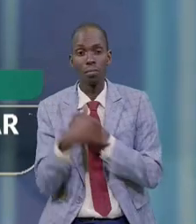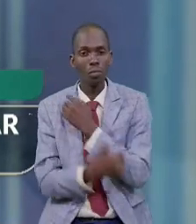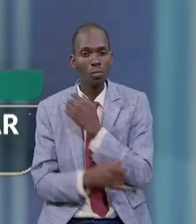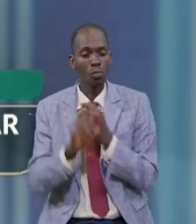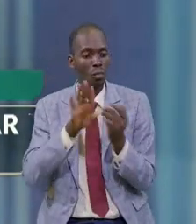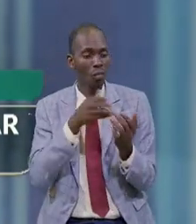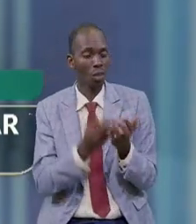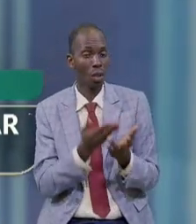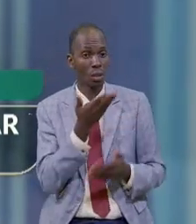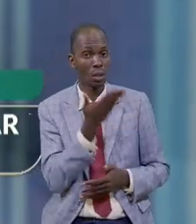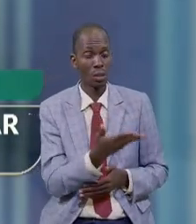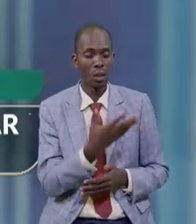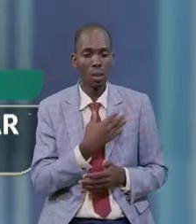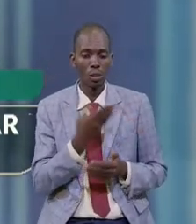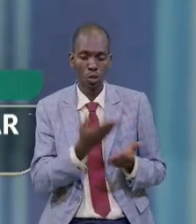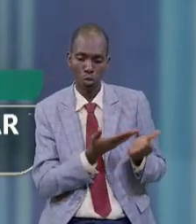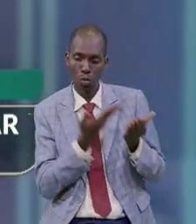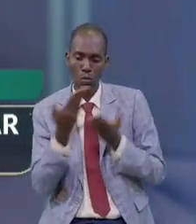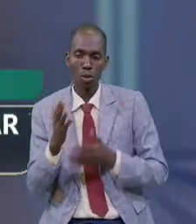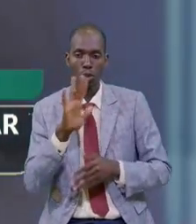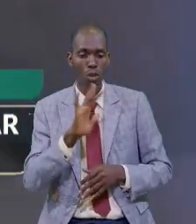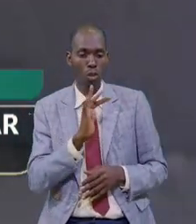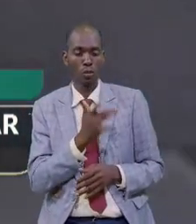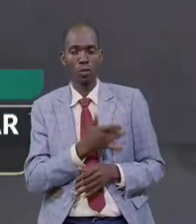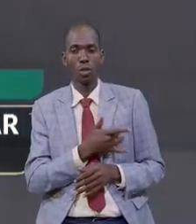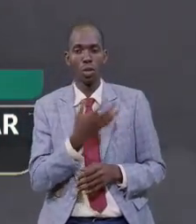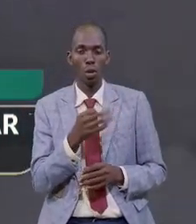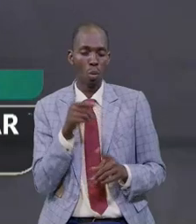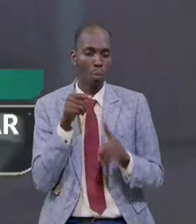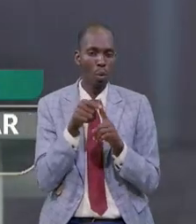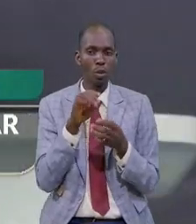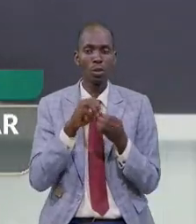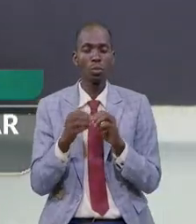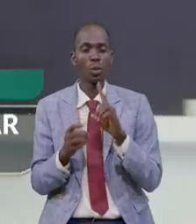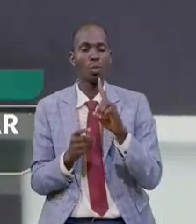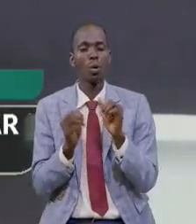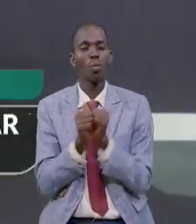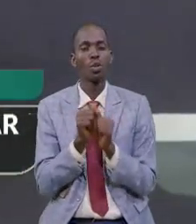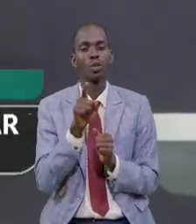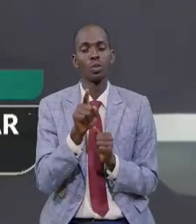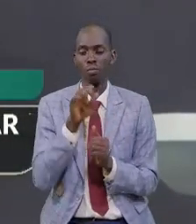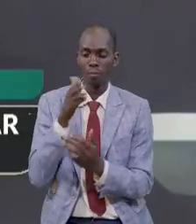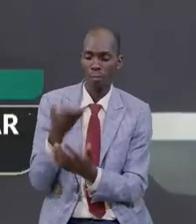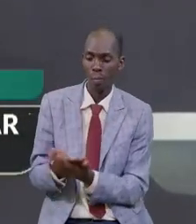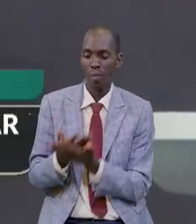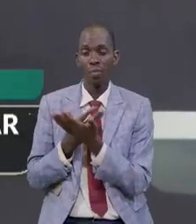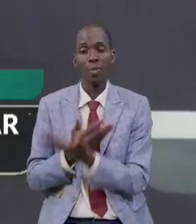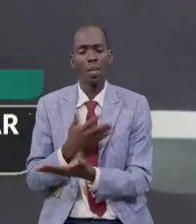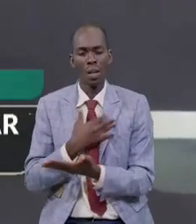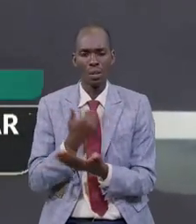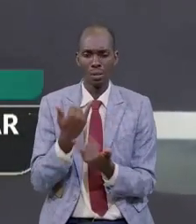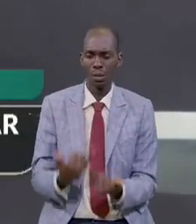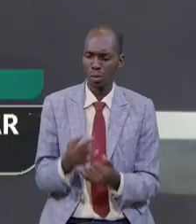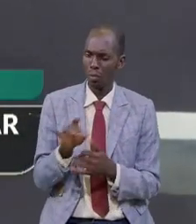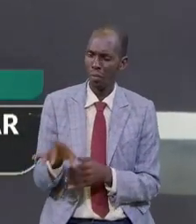là-bas mais tu portes ta conviction du premier o avec toi et tu viens maintenant ici et il y a la